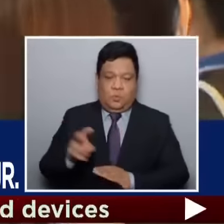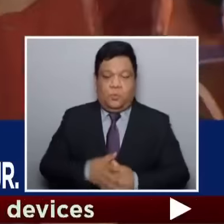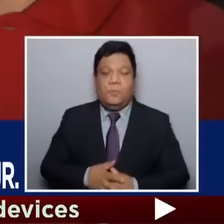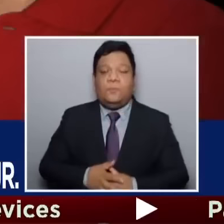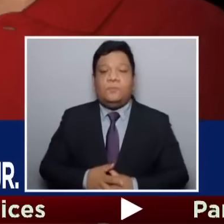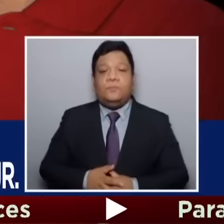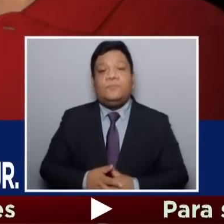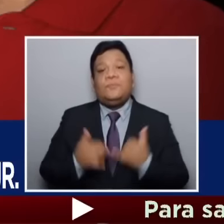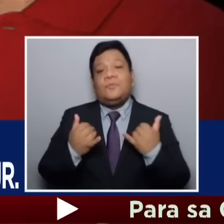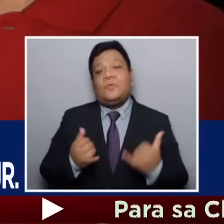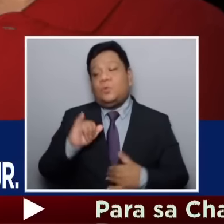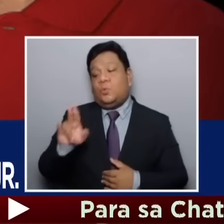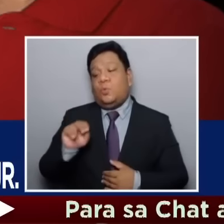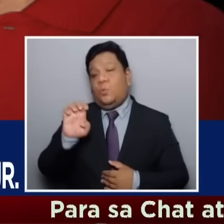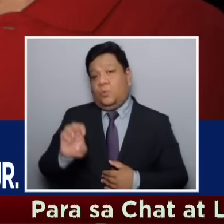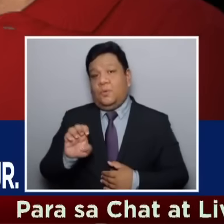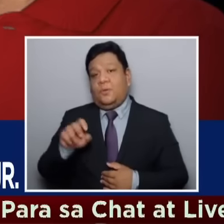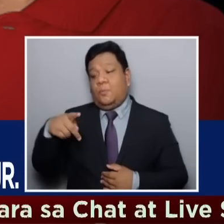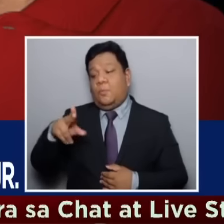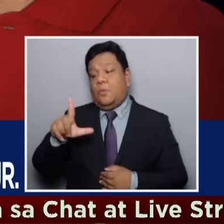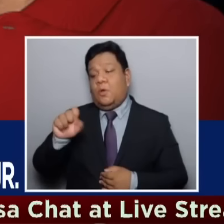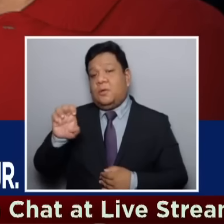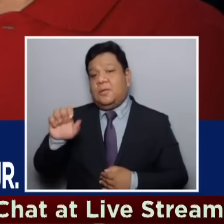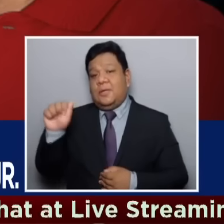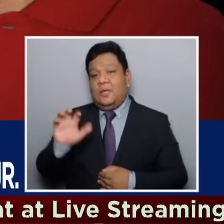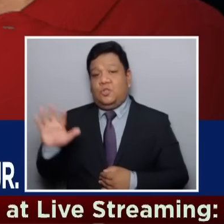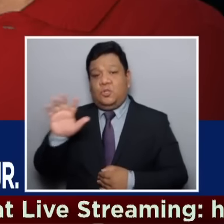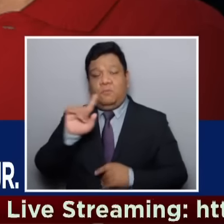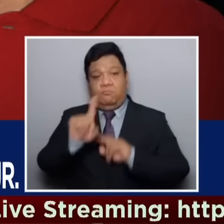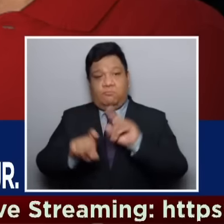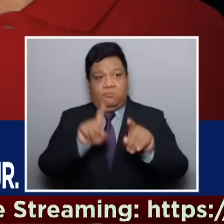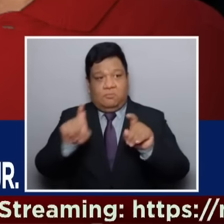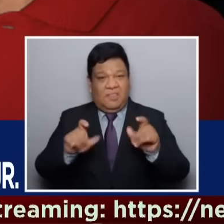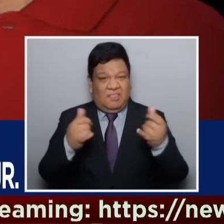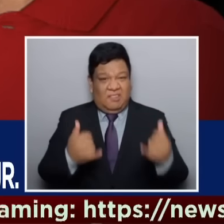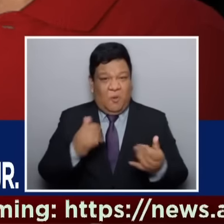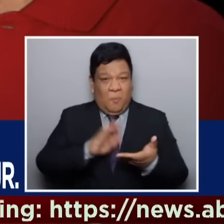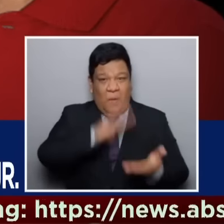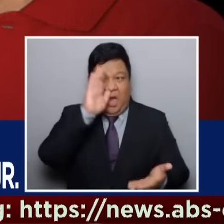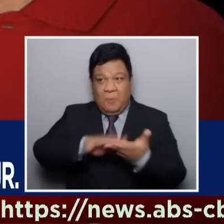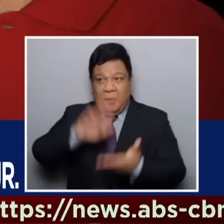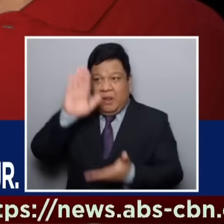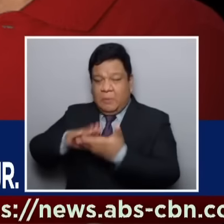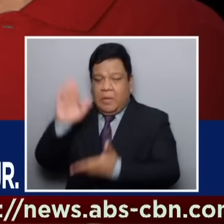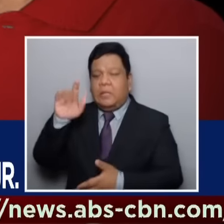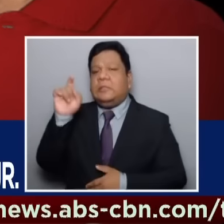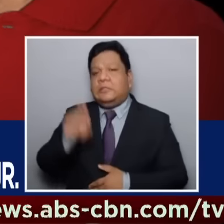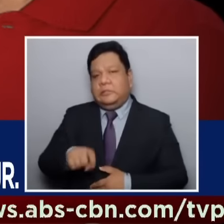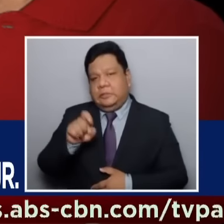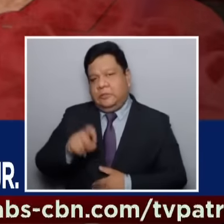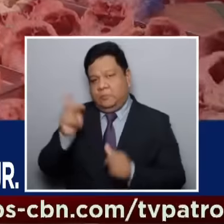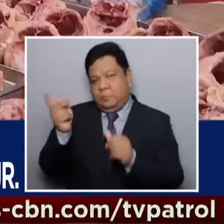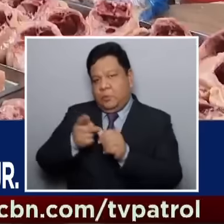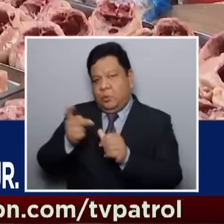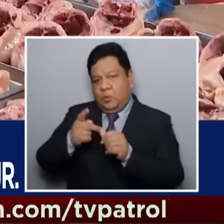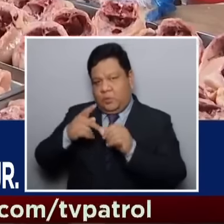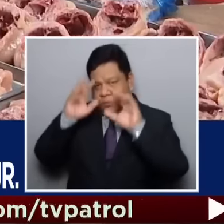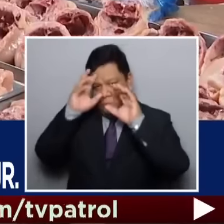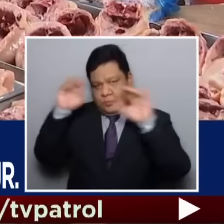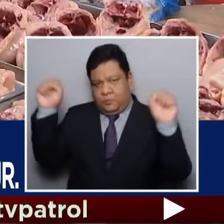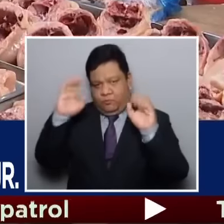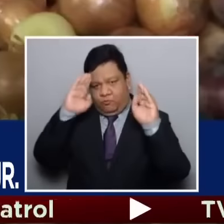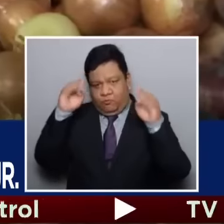Hunyo, 57% ang nagsabing ang pagsipa ng presyo ng bilihin ang dapat unahing tugunan ng bagong administrasyon.